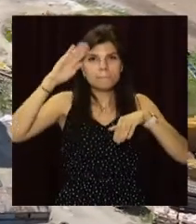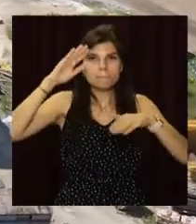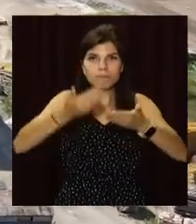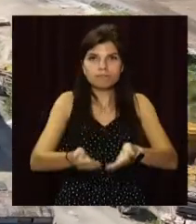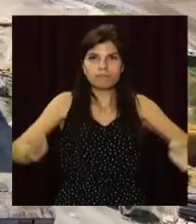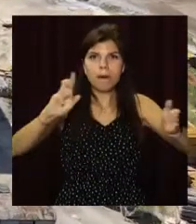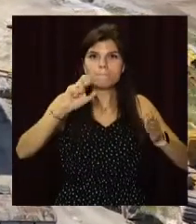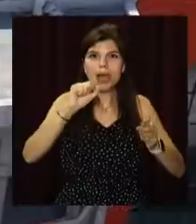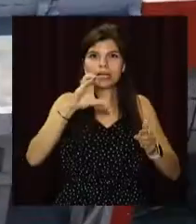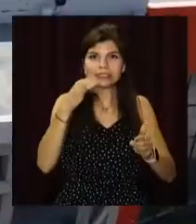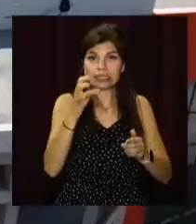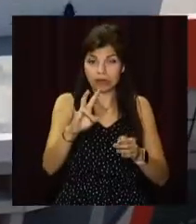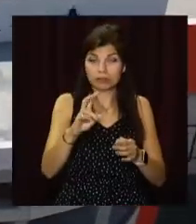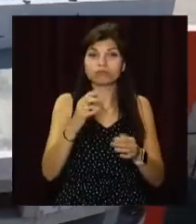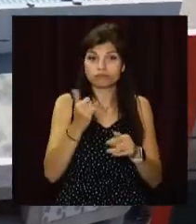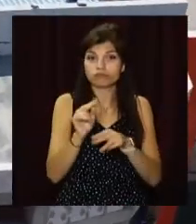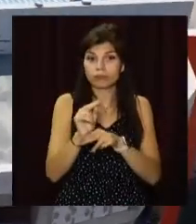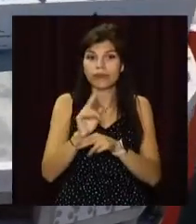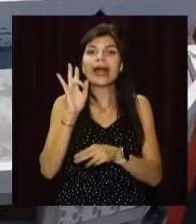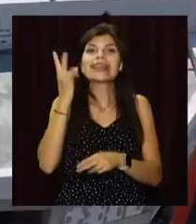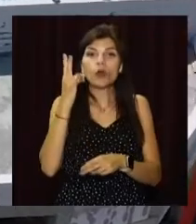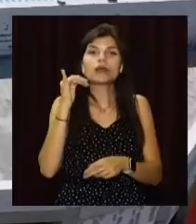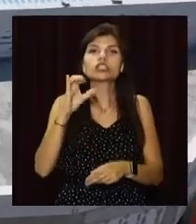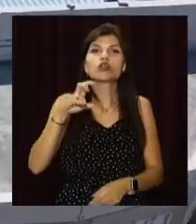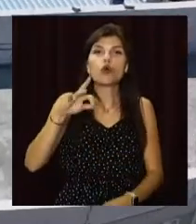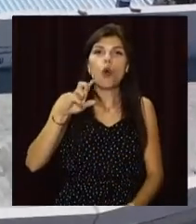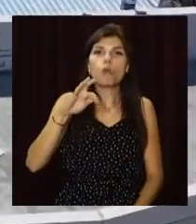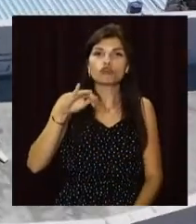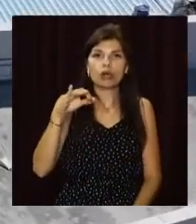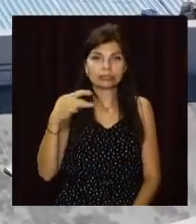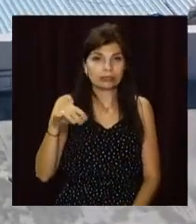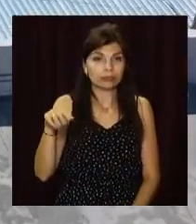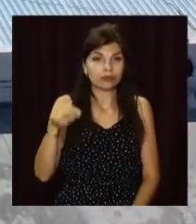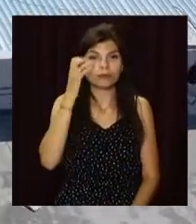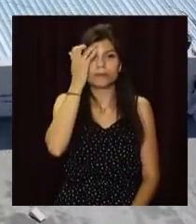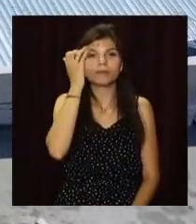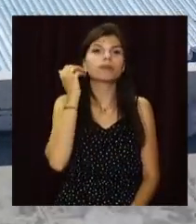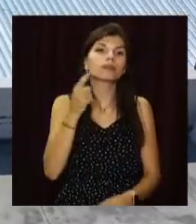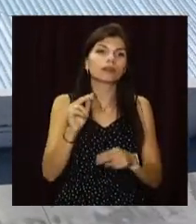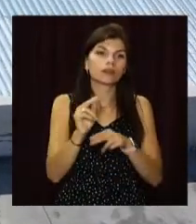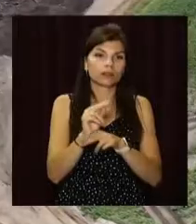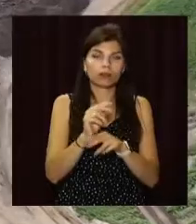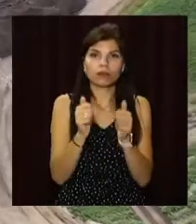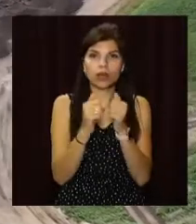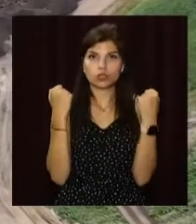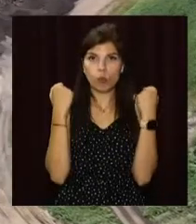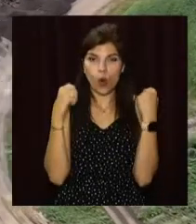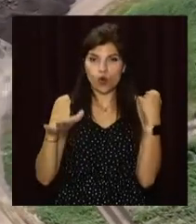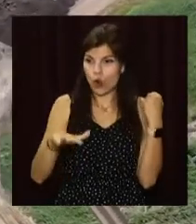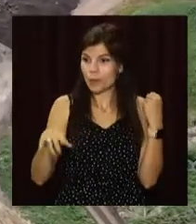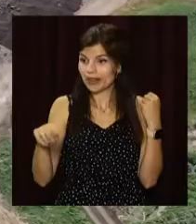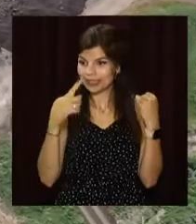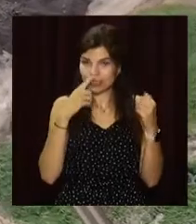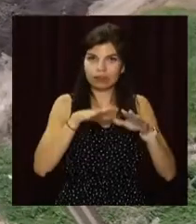Зараз сучасні умови для занять плаванням створюють у Нікополі та Слобожанському. У цій громаді басейн споруджують поряд із новим